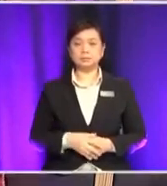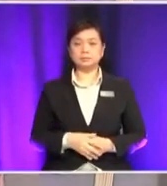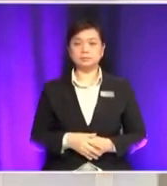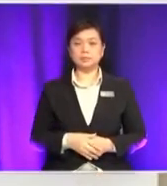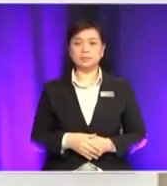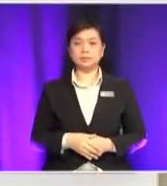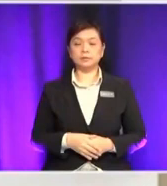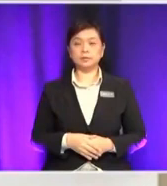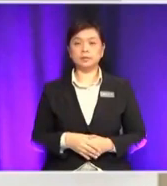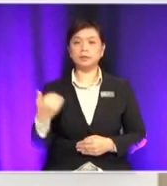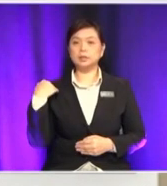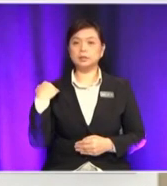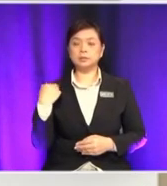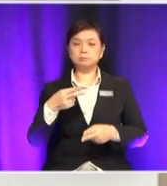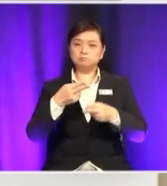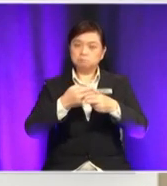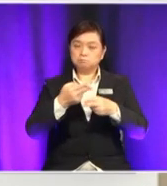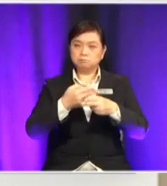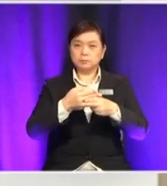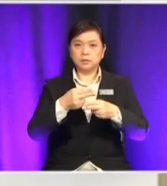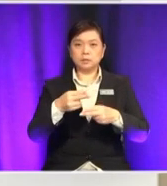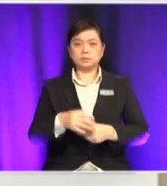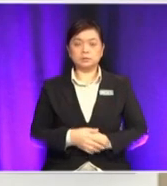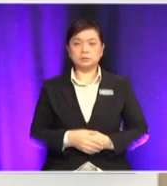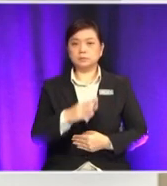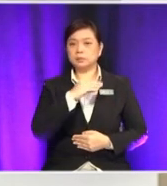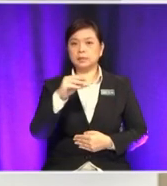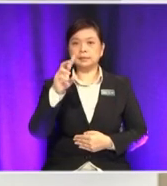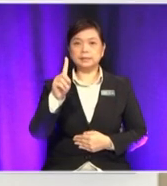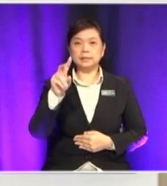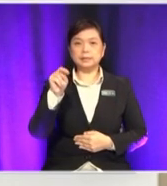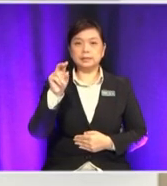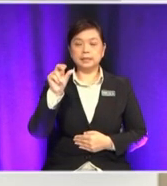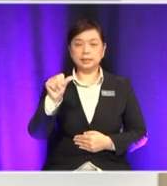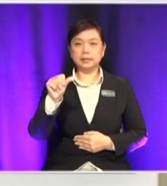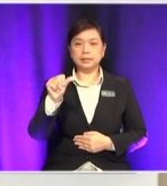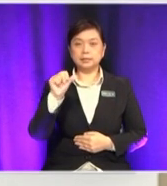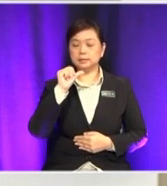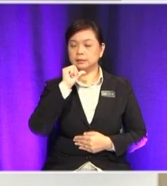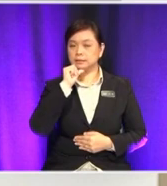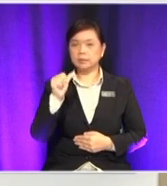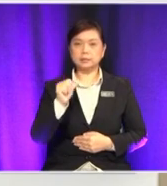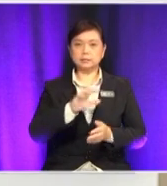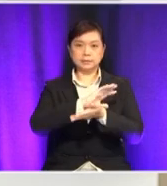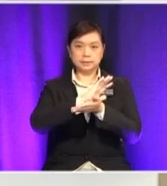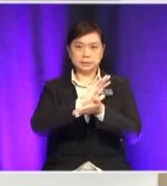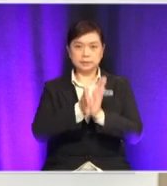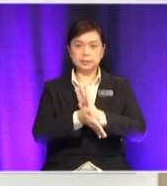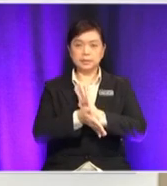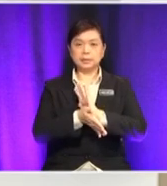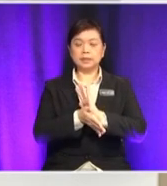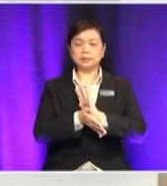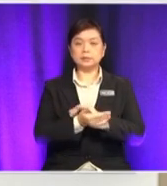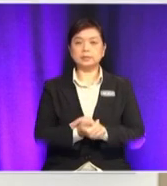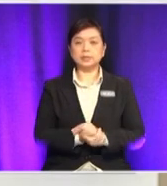singkat dan di ini tidak menjalani replikasi replikasi adalah kalau kita ingat balik ya